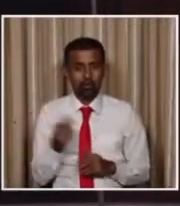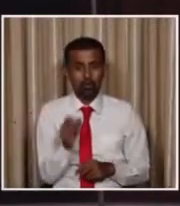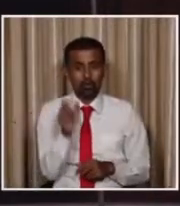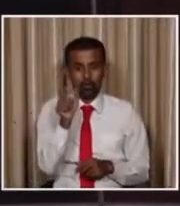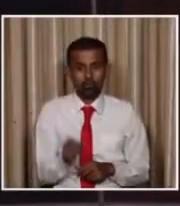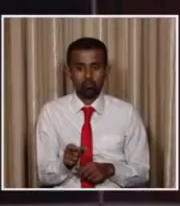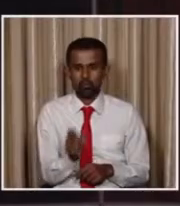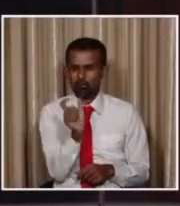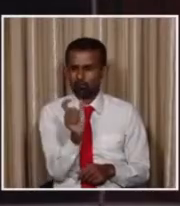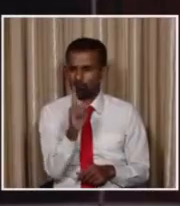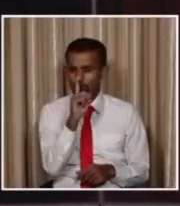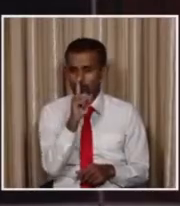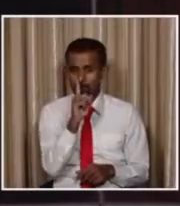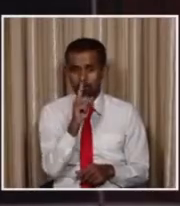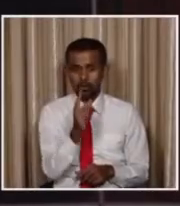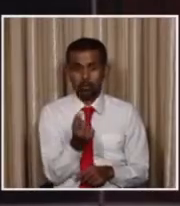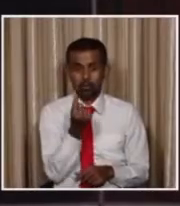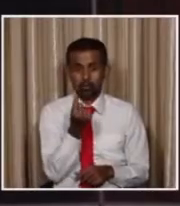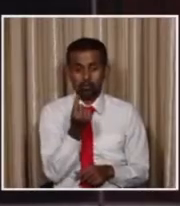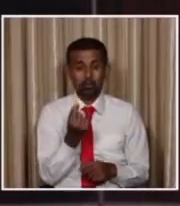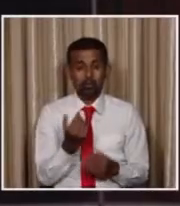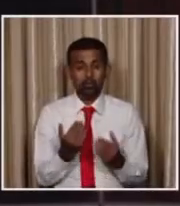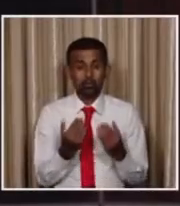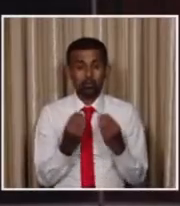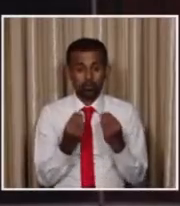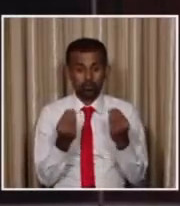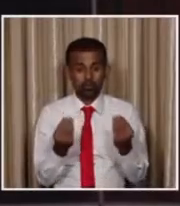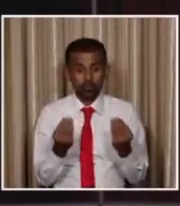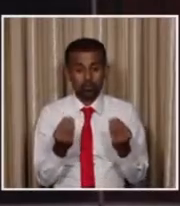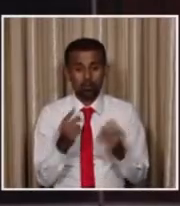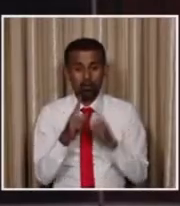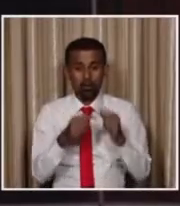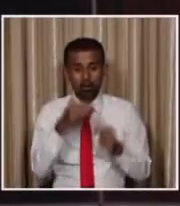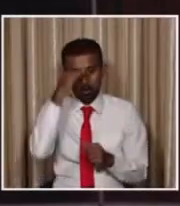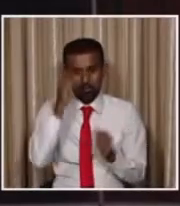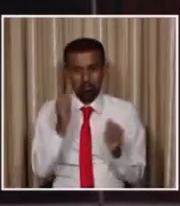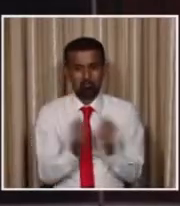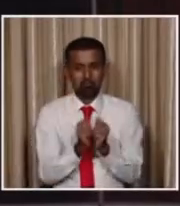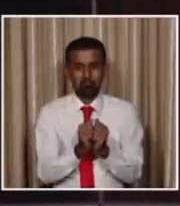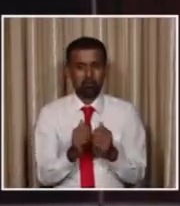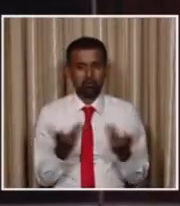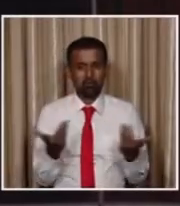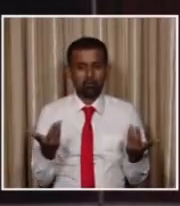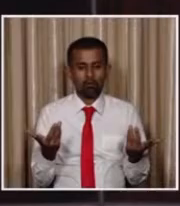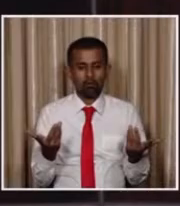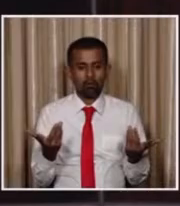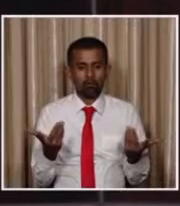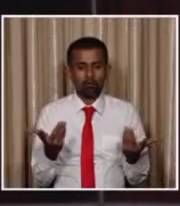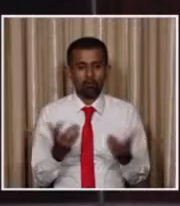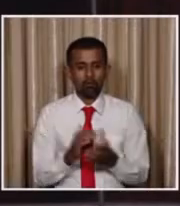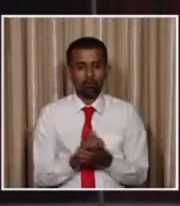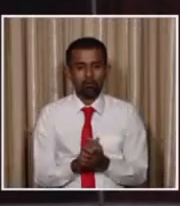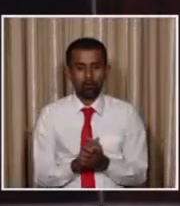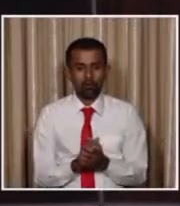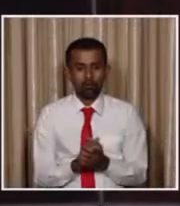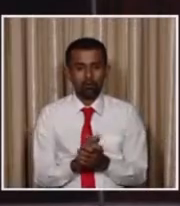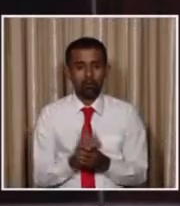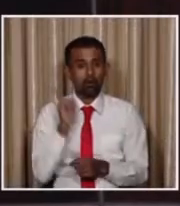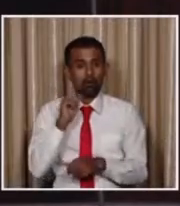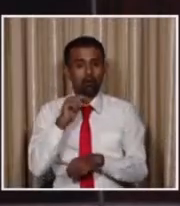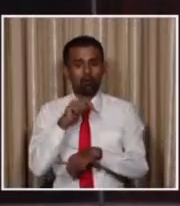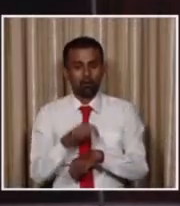ආකාරයක වචනකින්වත් යම් කිසි මගපෙන්වීමක් කරන්නවත් කථානායකතුමා කටයුතු කළේ නැහැ සභාපතිතුමනි. ඉබඳු